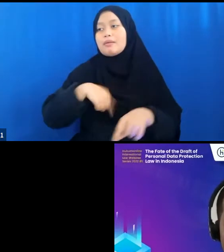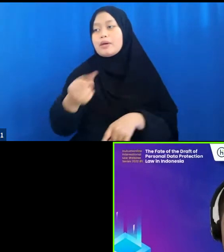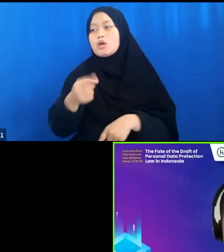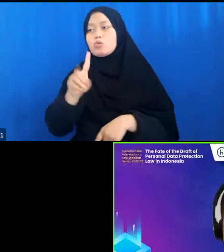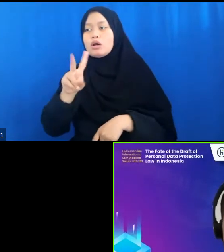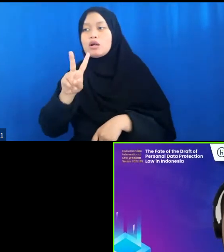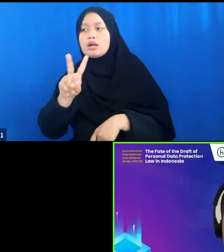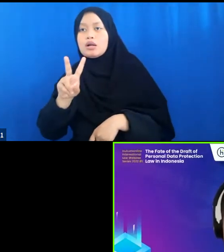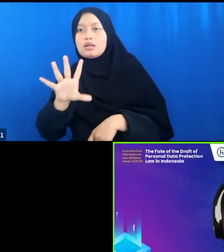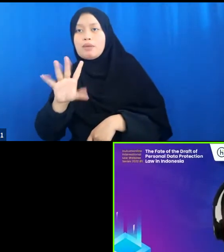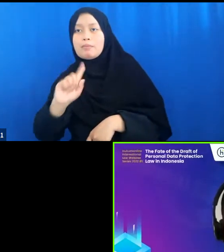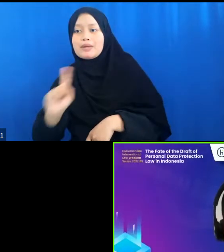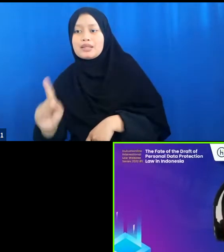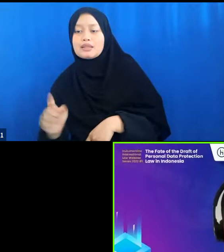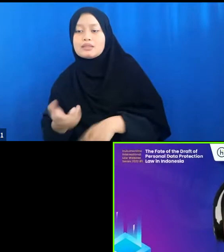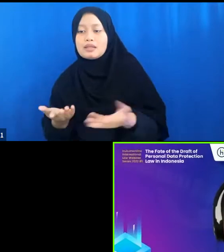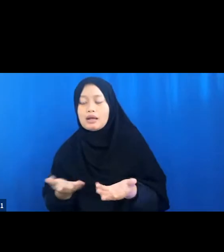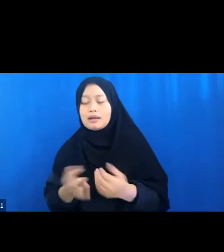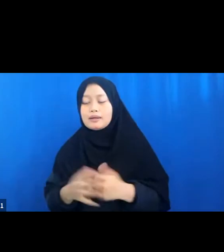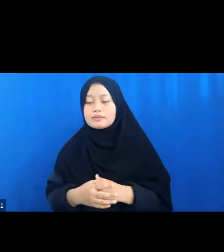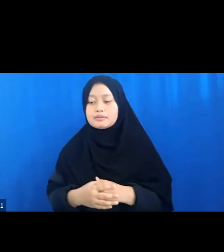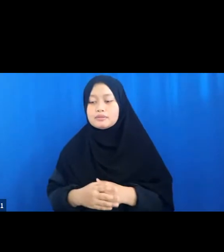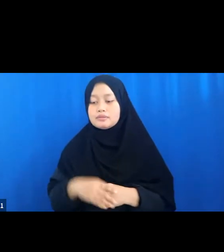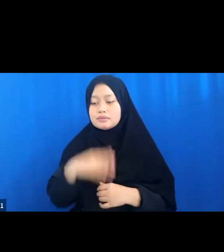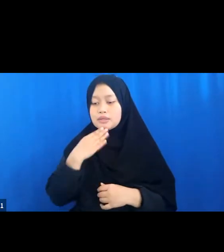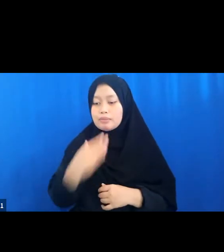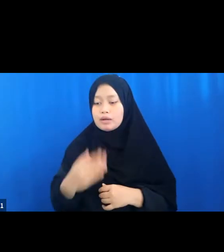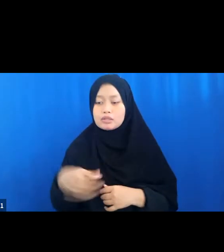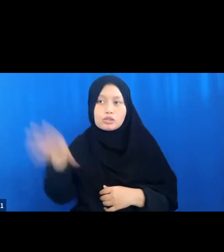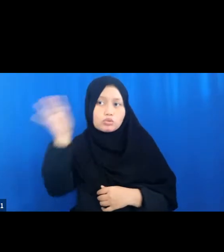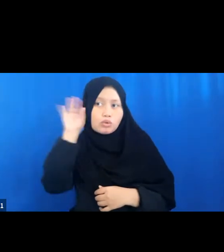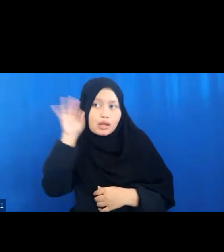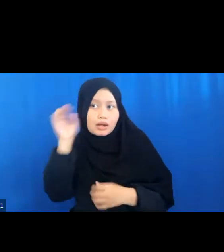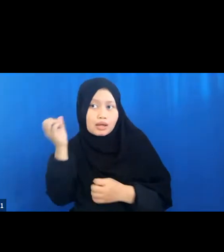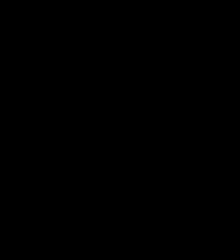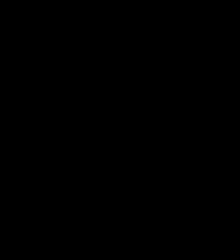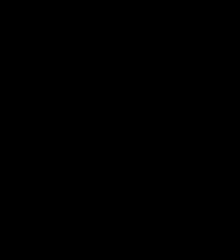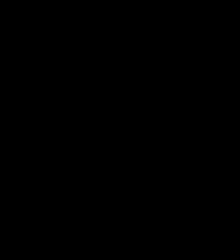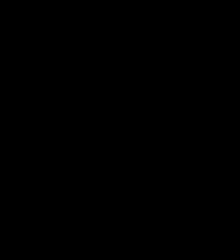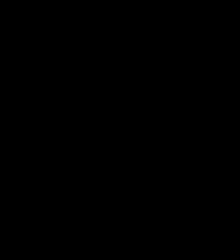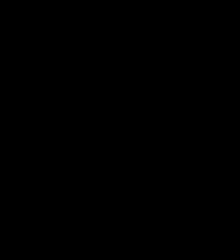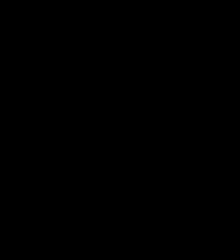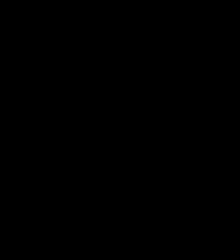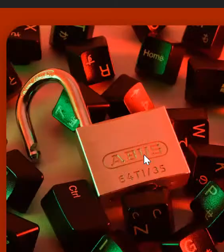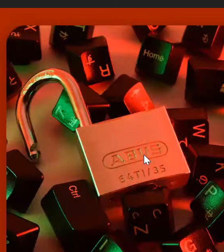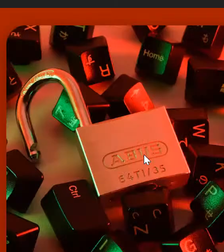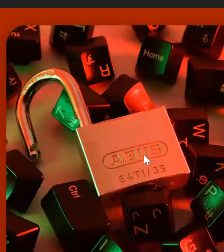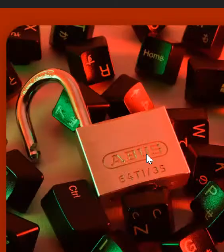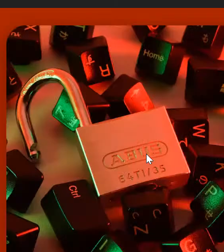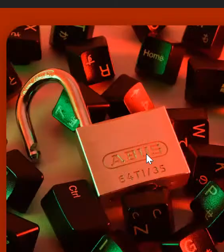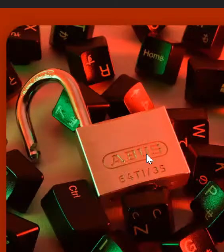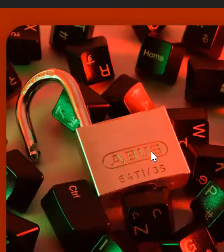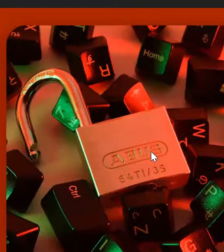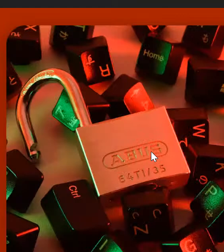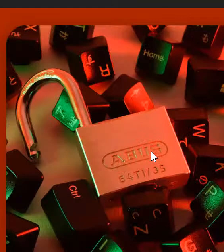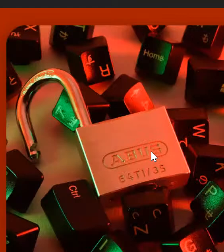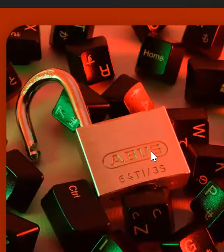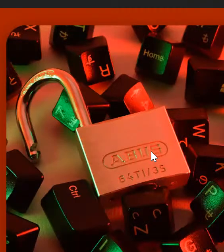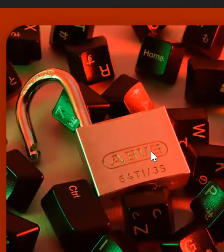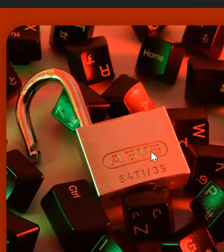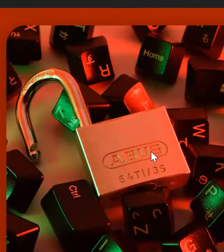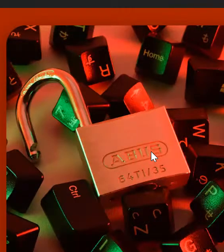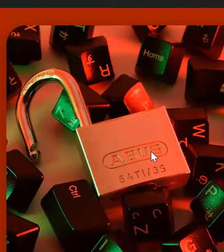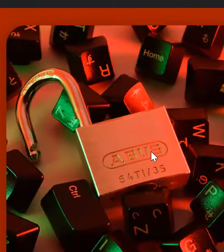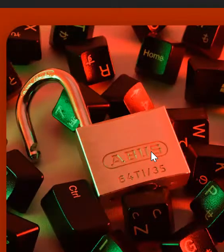ya ah terima kasih Mbak Farah suara saya terdengar ya terdengar dengan jelas Oke